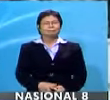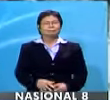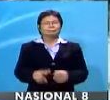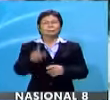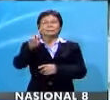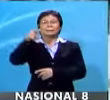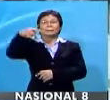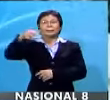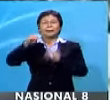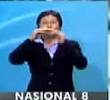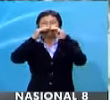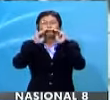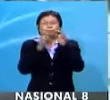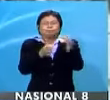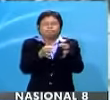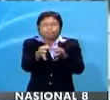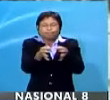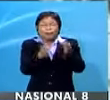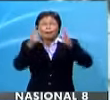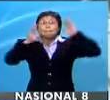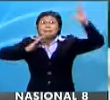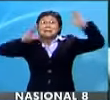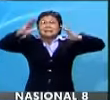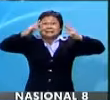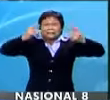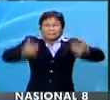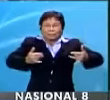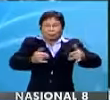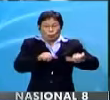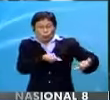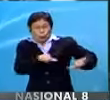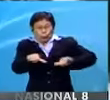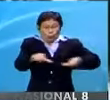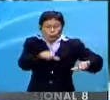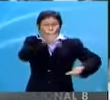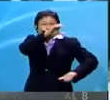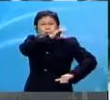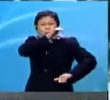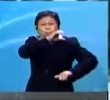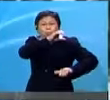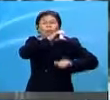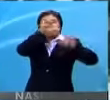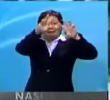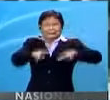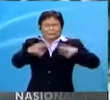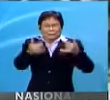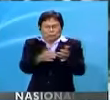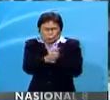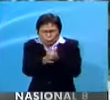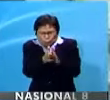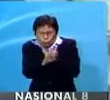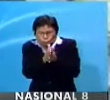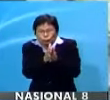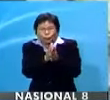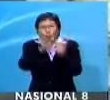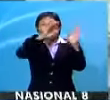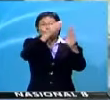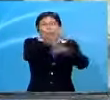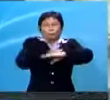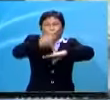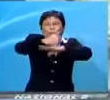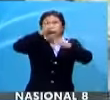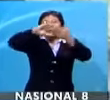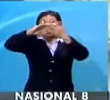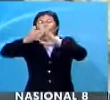timbalan Perdana Menteri Tan Sri Muhyiddin Yassin Malaysia yang kini sedang rancak mempengerusikan ASEAN sedang berusaha membentuk komuniti ASEAN